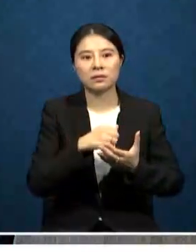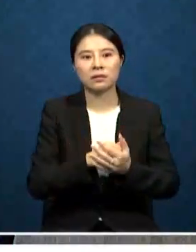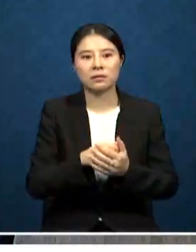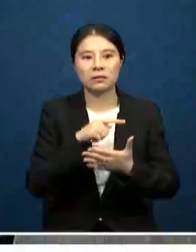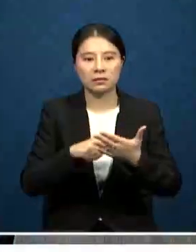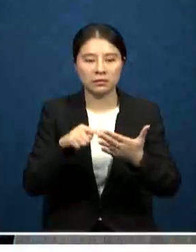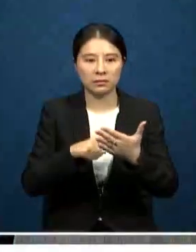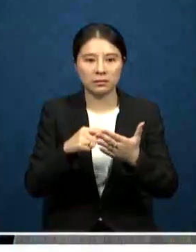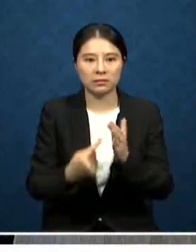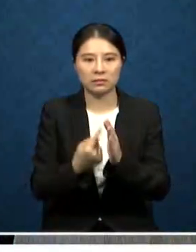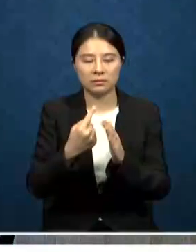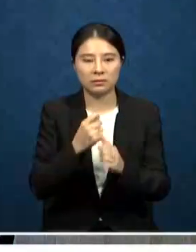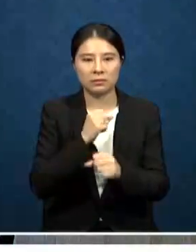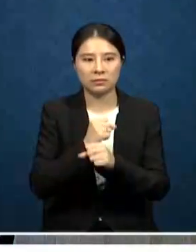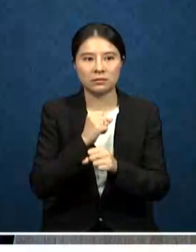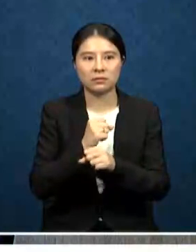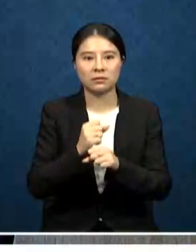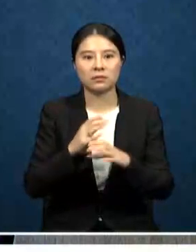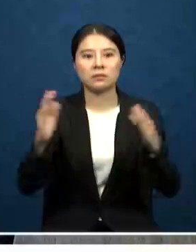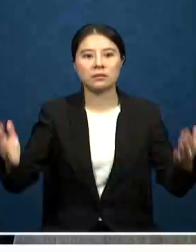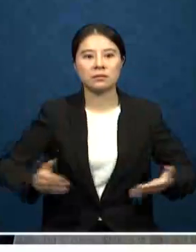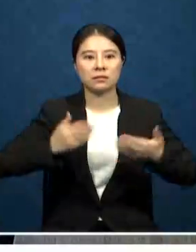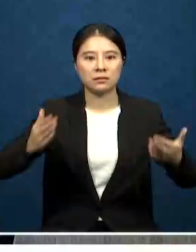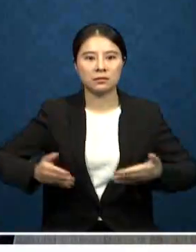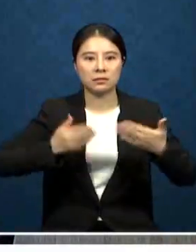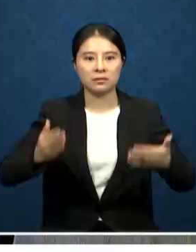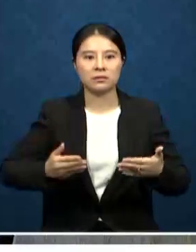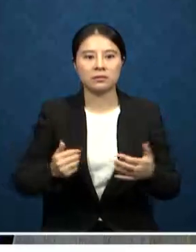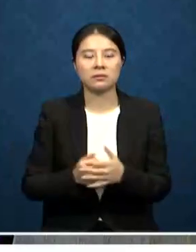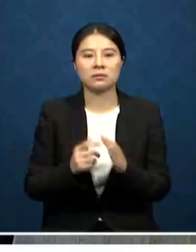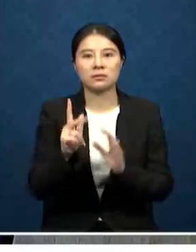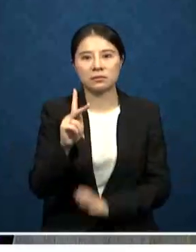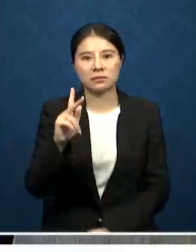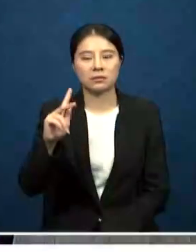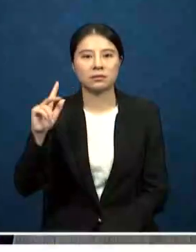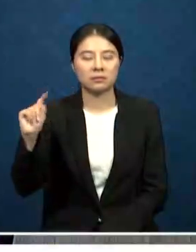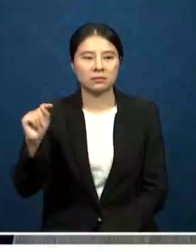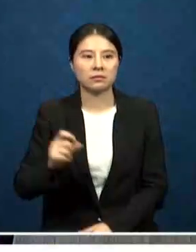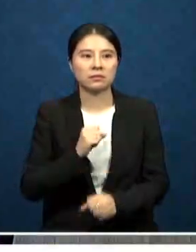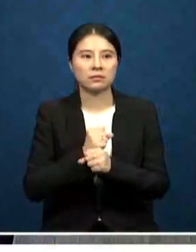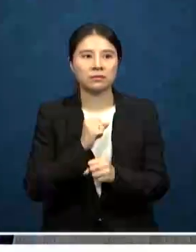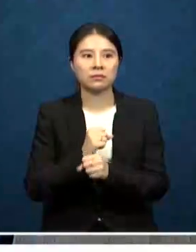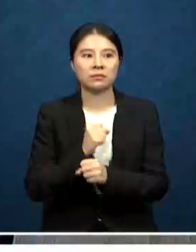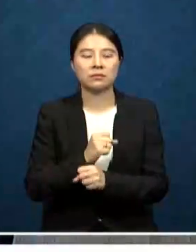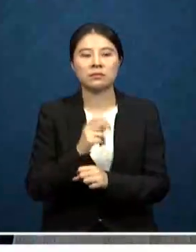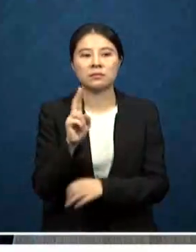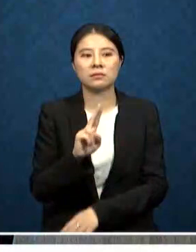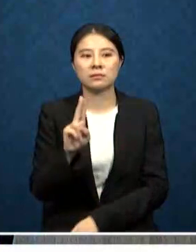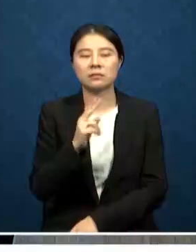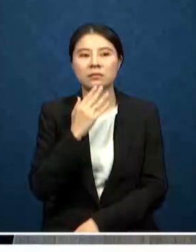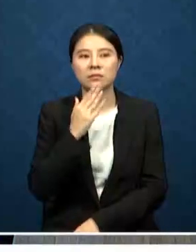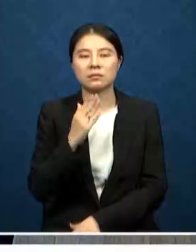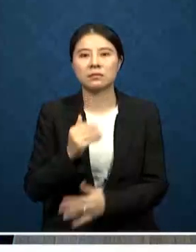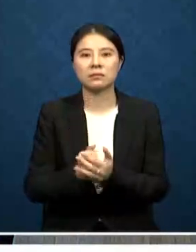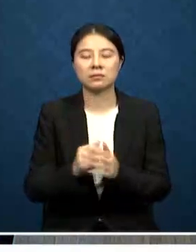ตั้งแต่แรกแล้วก็ให้การสนับสนุนที่กกตจะใช้ evmมาตลอดผมพูดในประเด็นนี้ก็